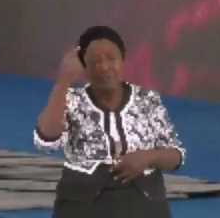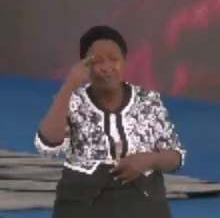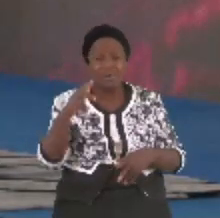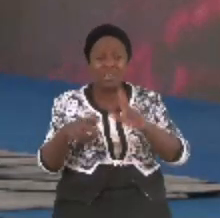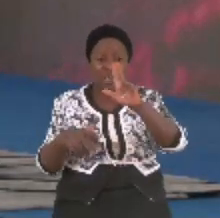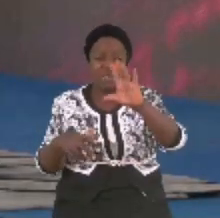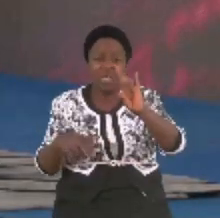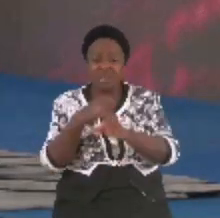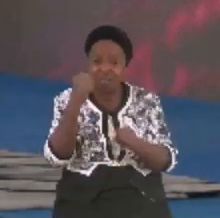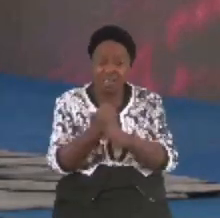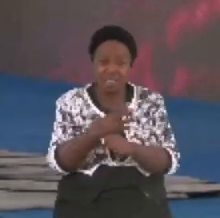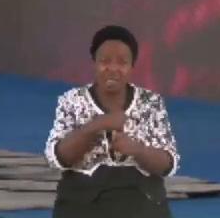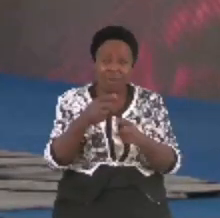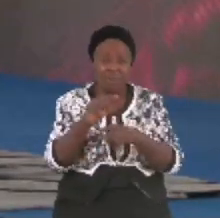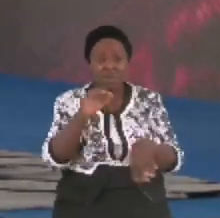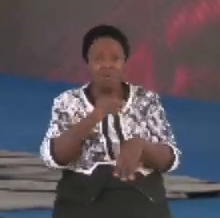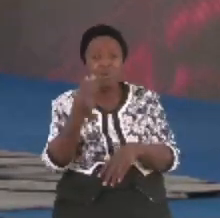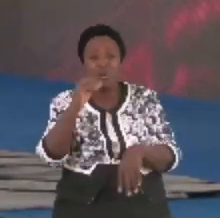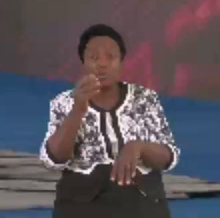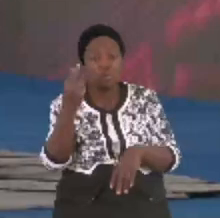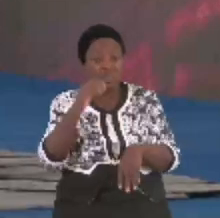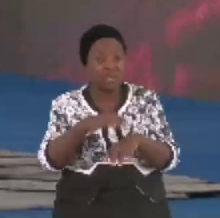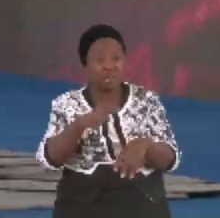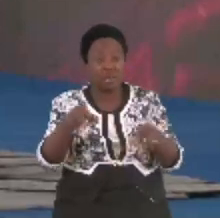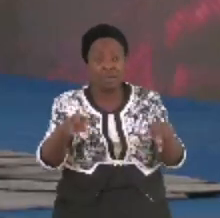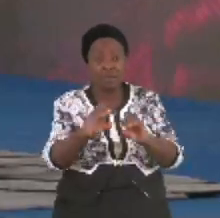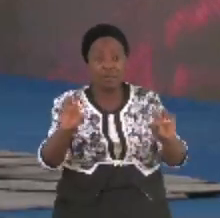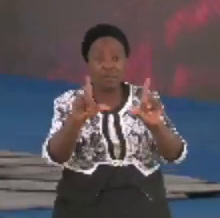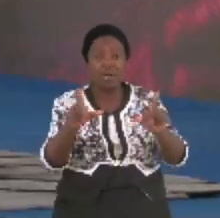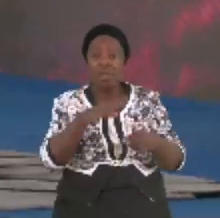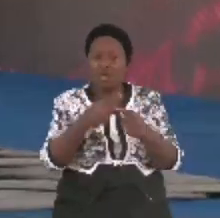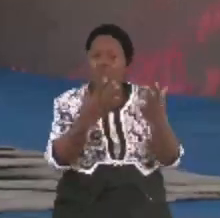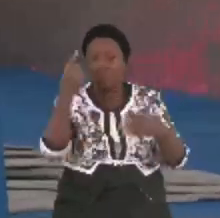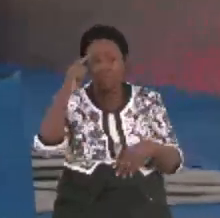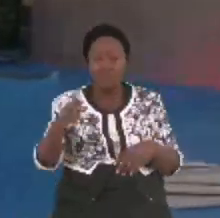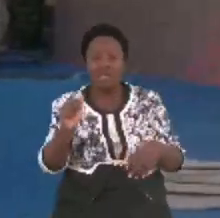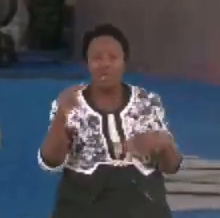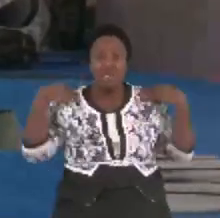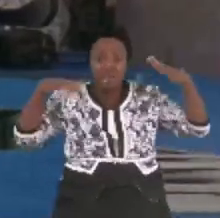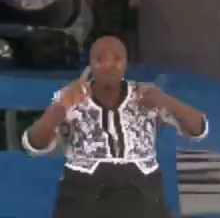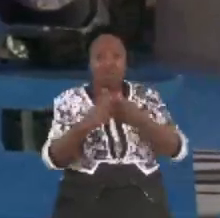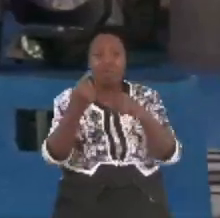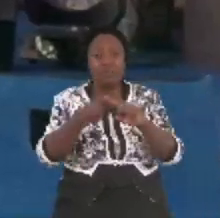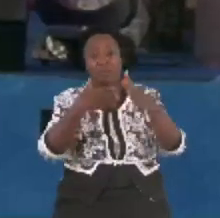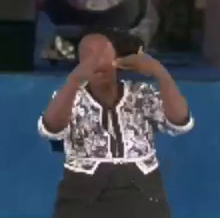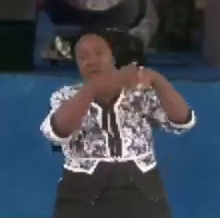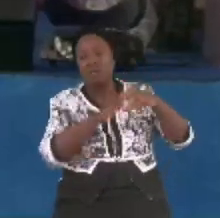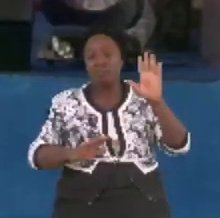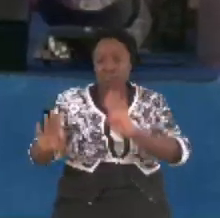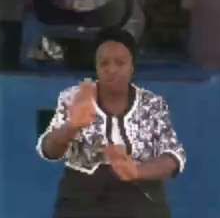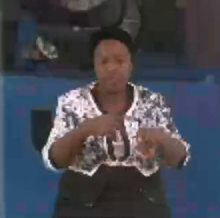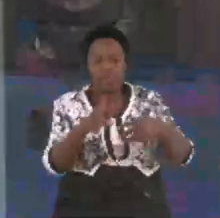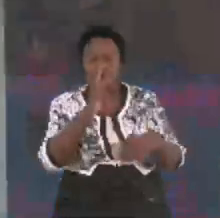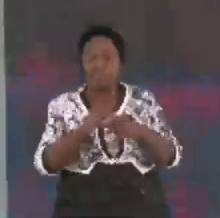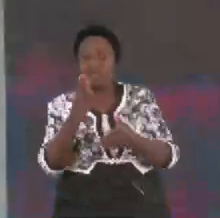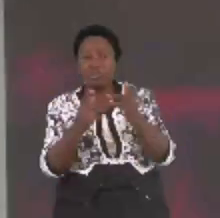38 ans, et il était à la piscine, attendant qu'une âme vienne du ciel pour remuer l'eau. Et quelqu'un